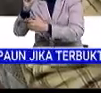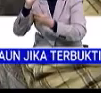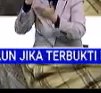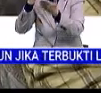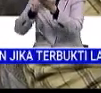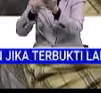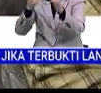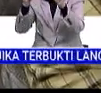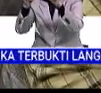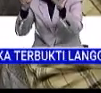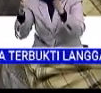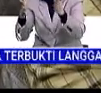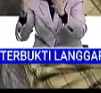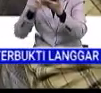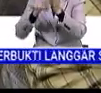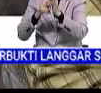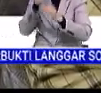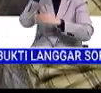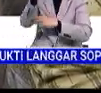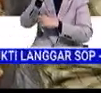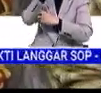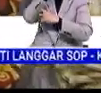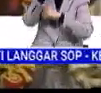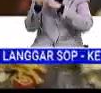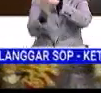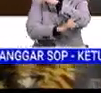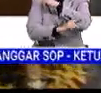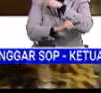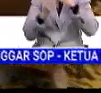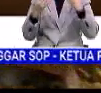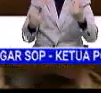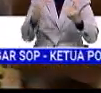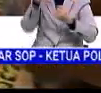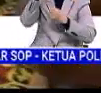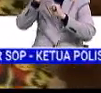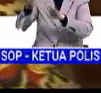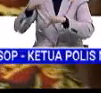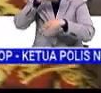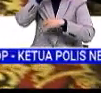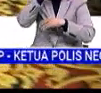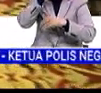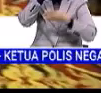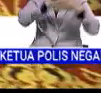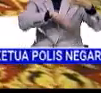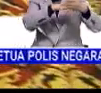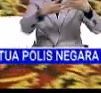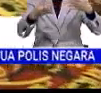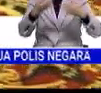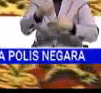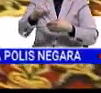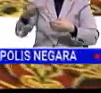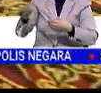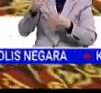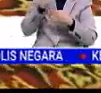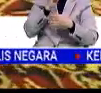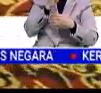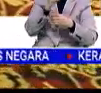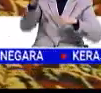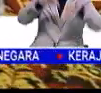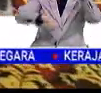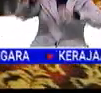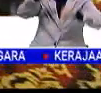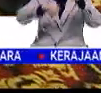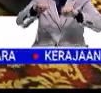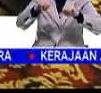tindakan tegas. Menerusi laporan media menyebut, ejen haram pelupusan sisa buangan berjadual seperti bahan pelarut dan sisa kimia